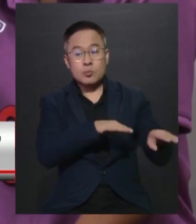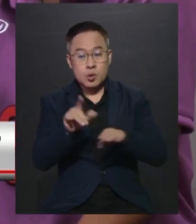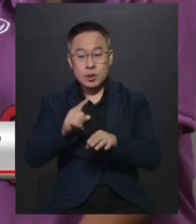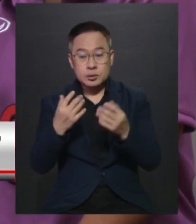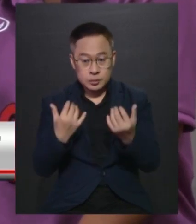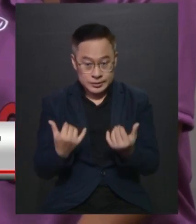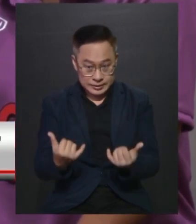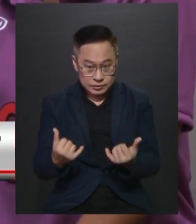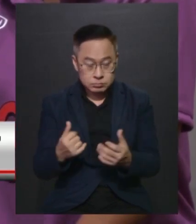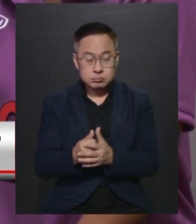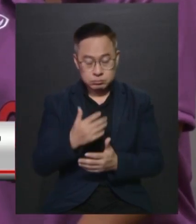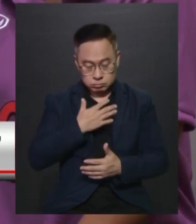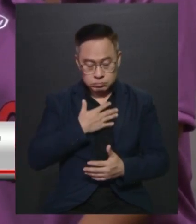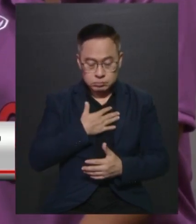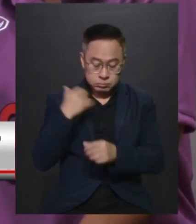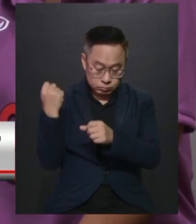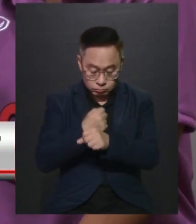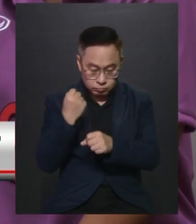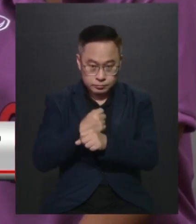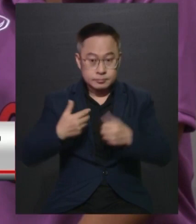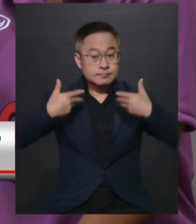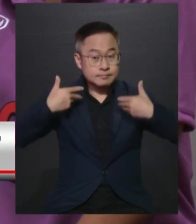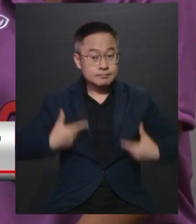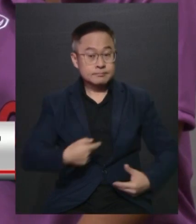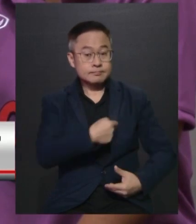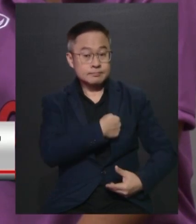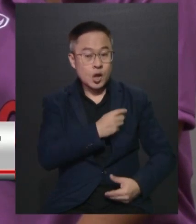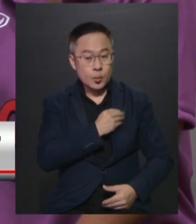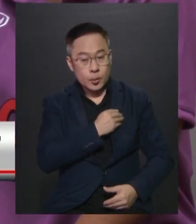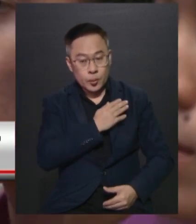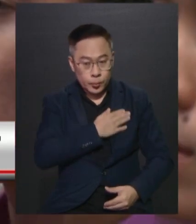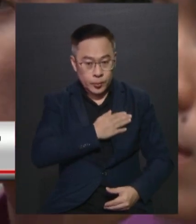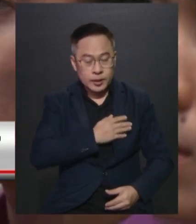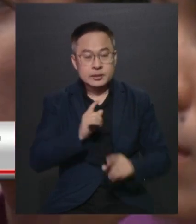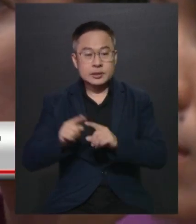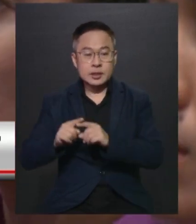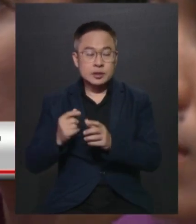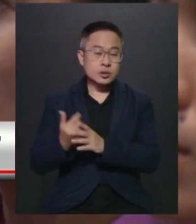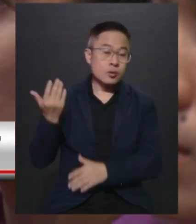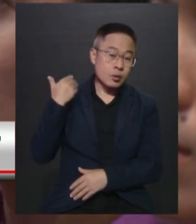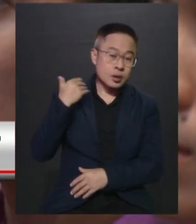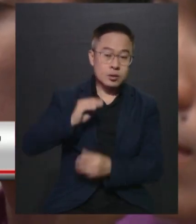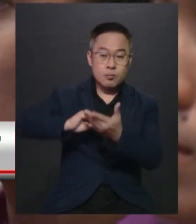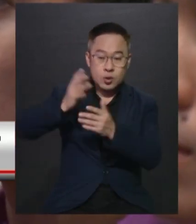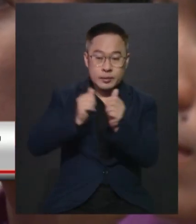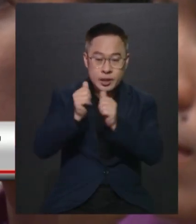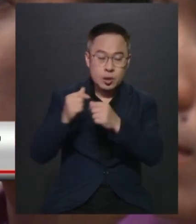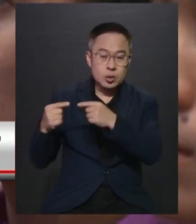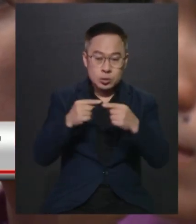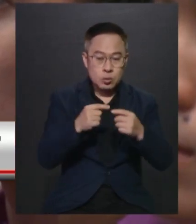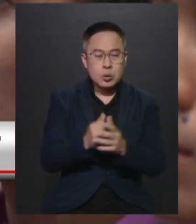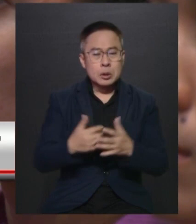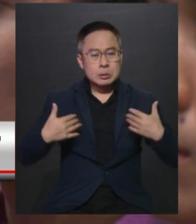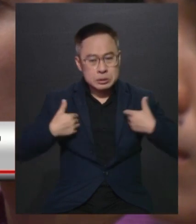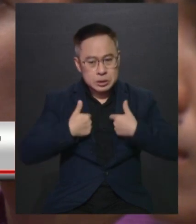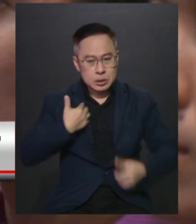ตอนนี้อยู่ในช่วงของการฝึกซ้อมเตรียมร่างกายแล้วก็สภาพจิตใจค่ะซึ่งก่อนหน้านี้มีโปรแกรมการแข่งขันอย่างต่อเนื่องทําให้มีอาการเหนื่อยล้